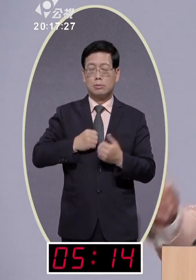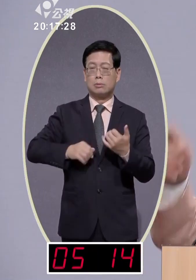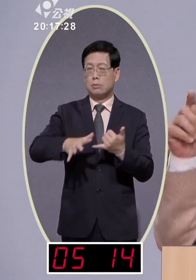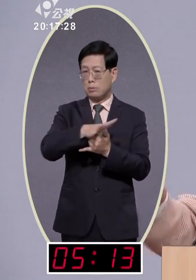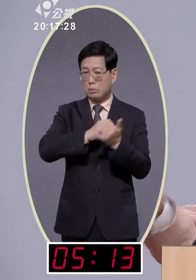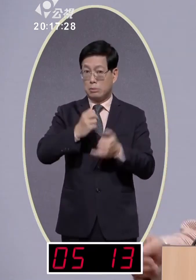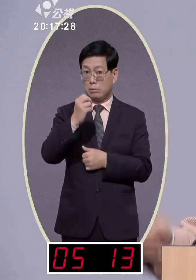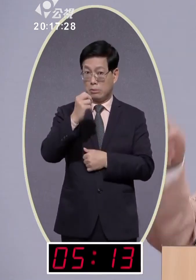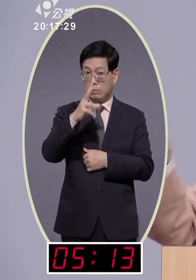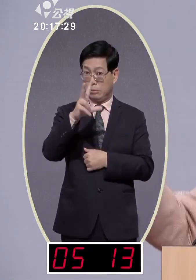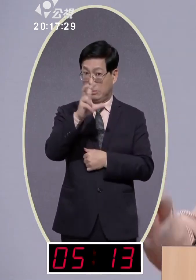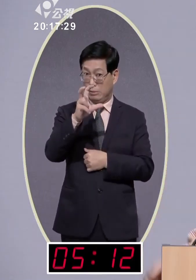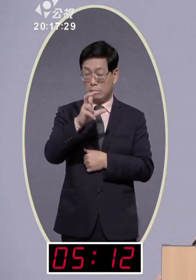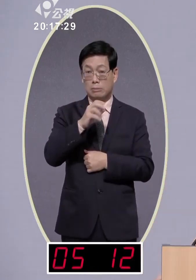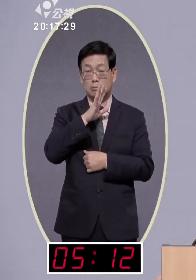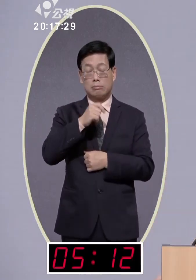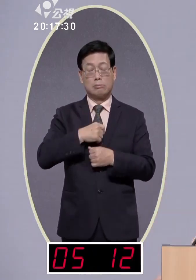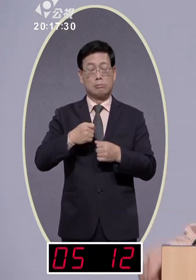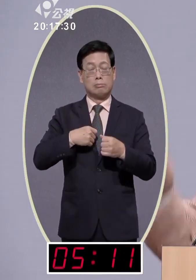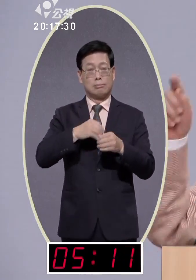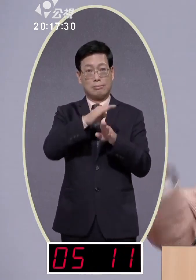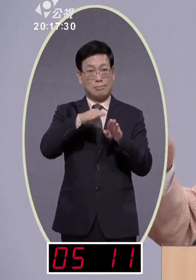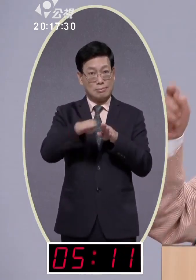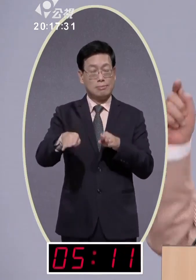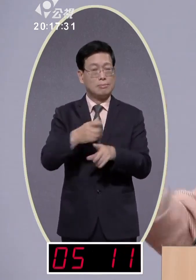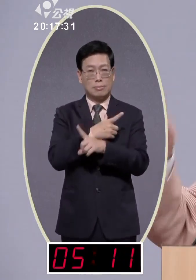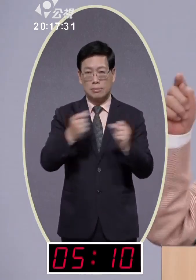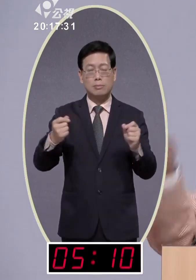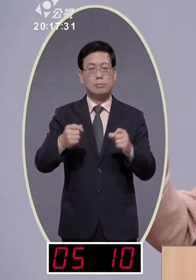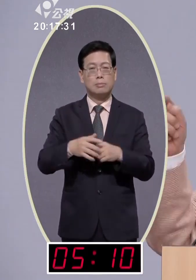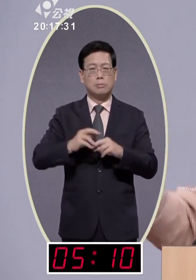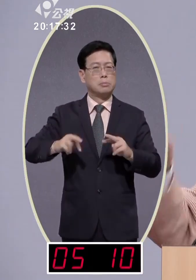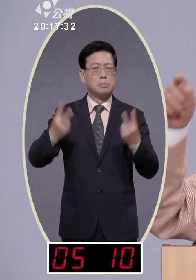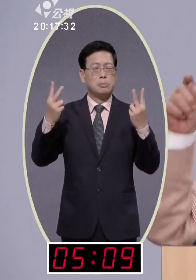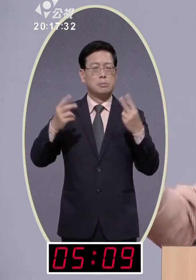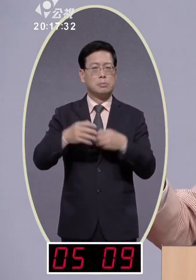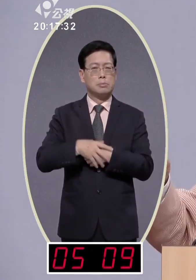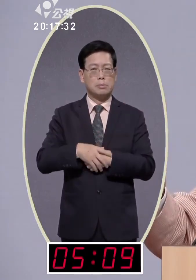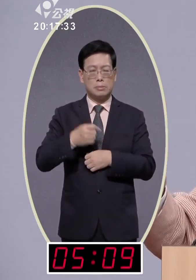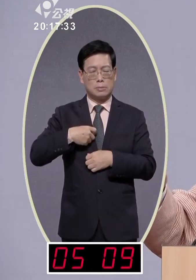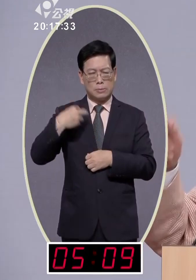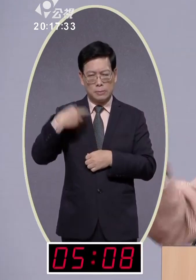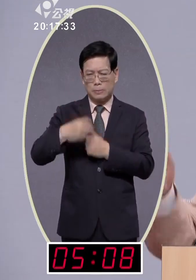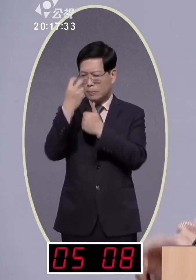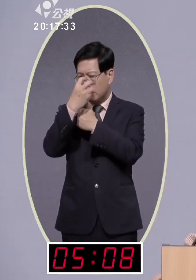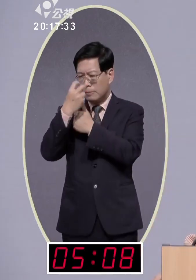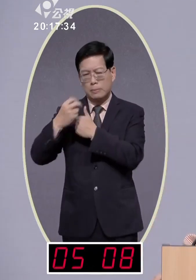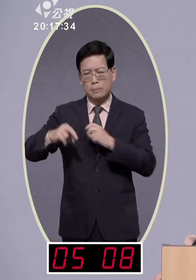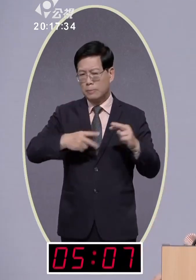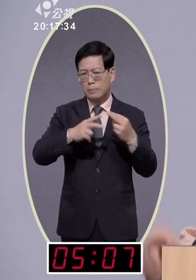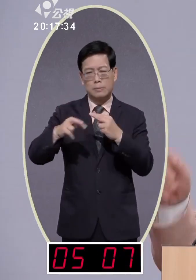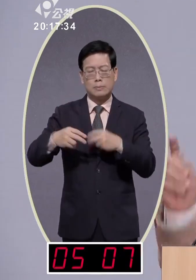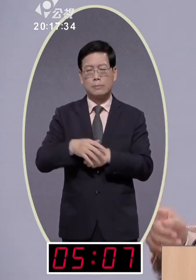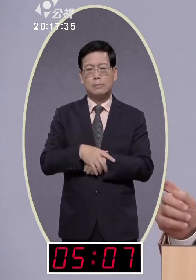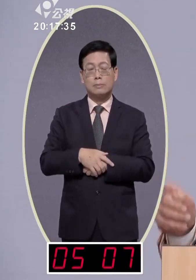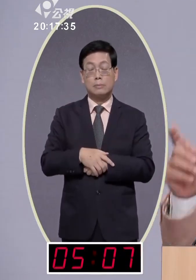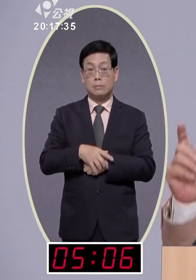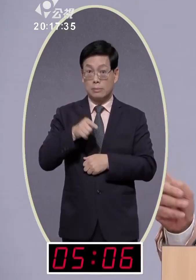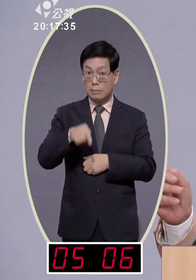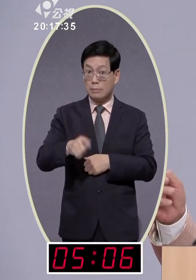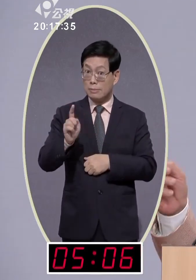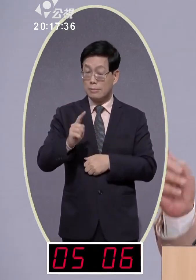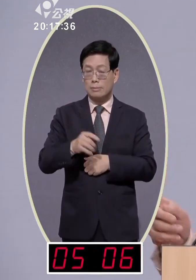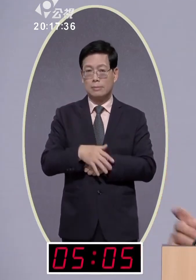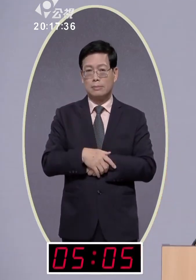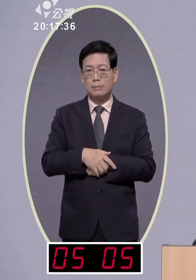省770个这些交流道一律全部重新好好的把它整修，这就是一